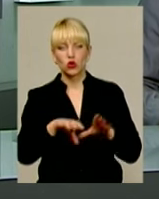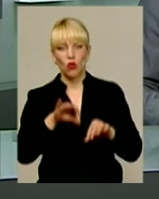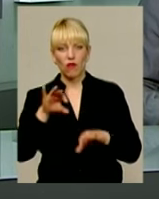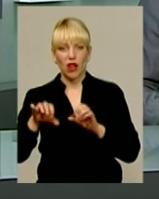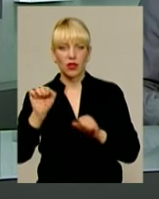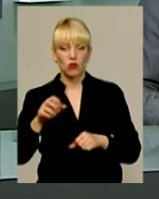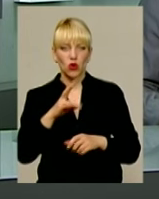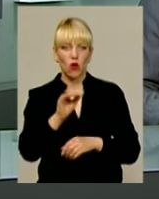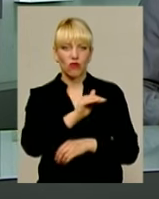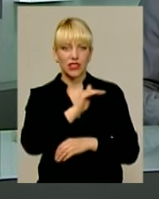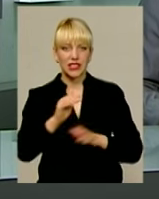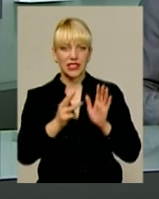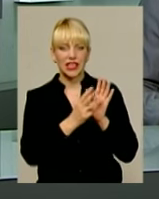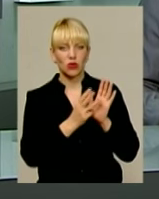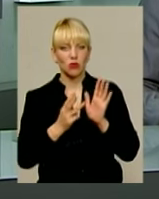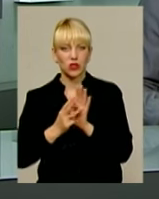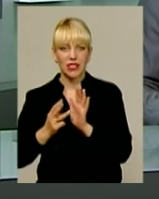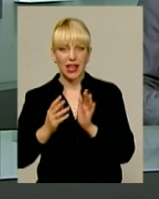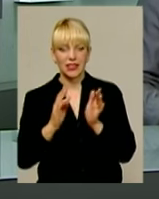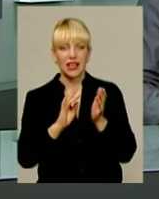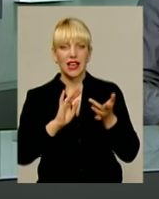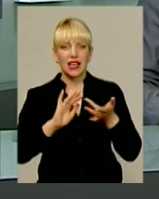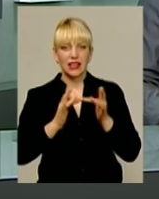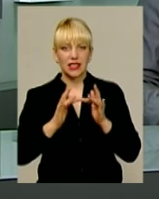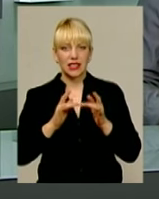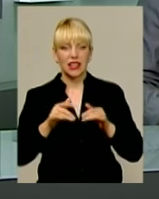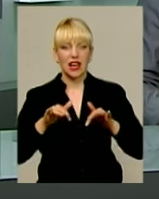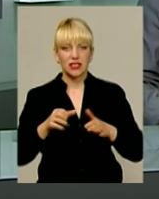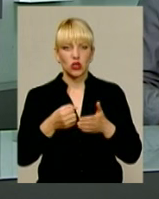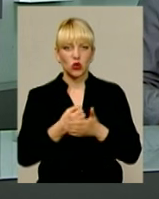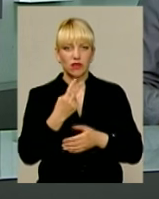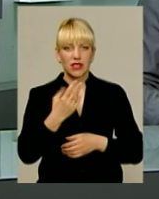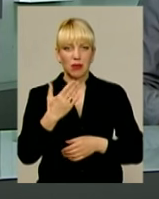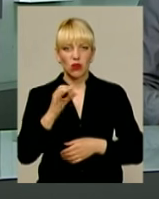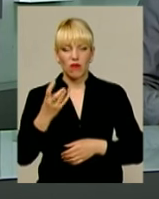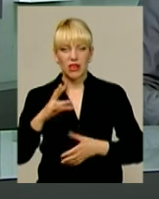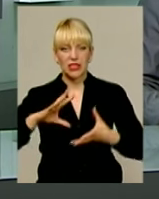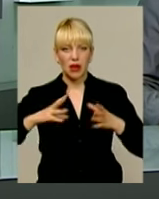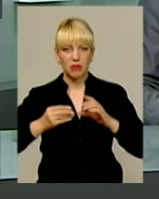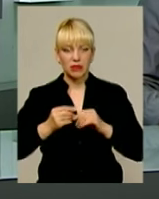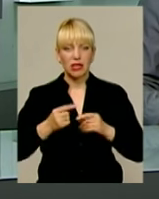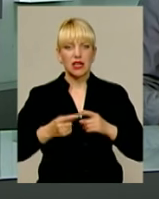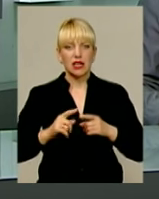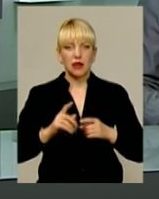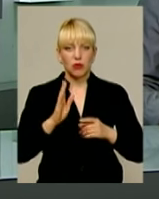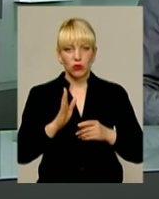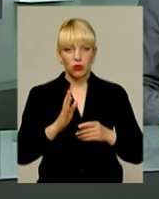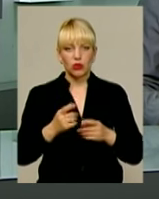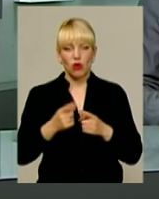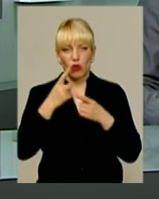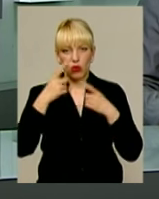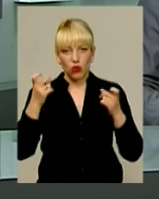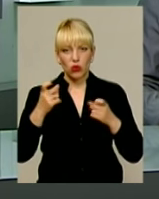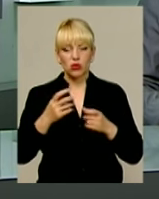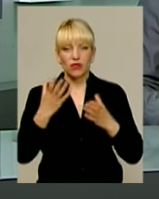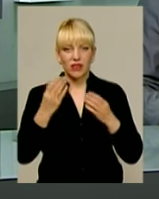офіційному сайті акції до 25 вересня. За його підсумками та за результатами опитування думки експертів, переможців оголосять